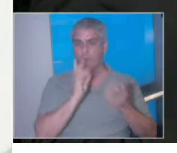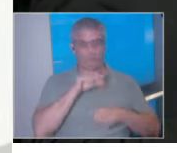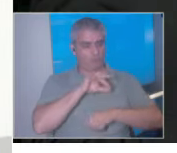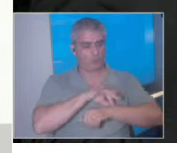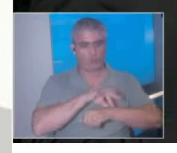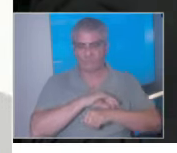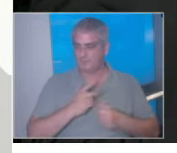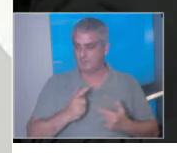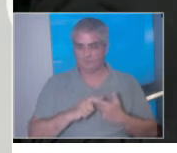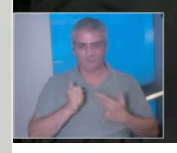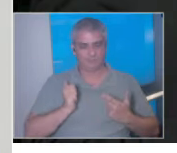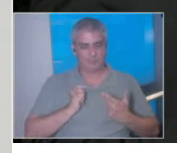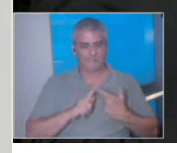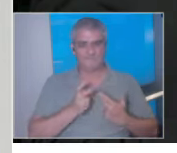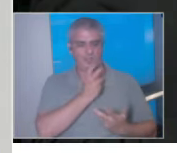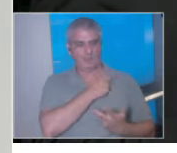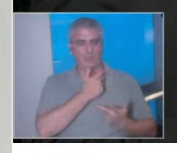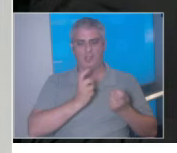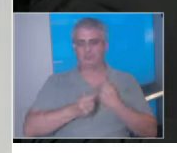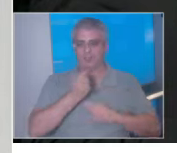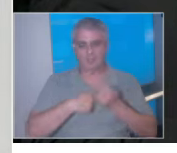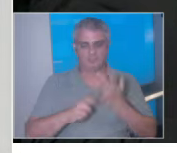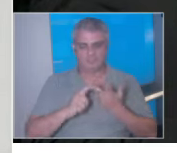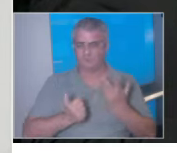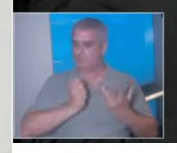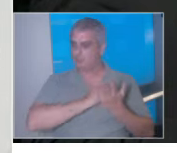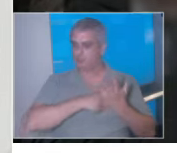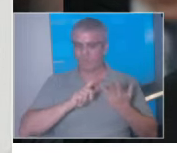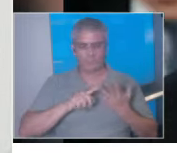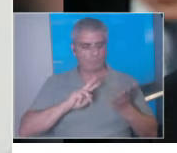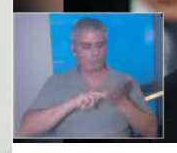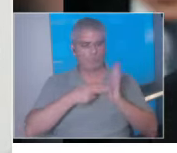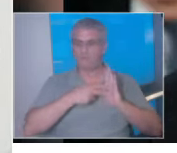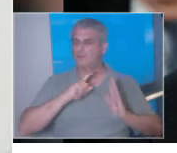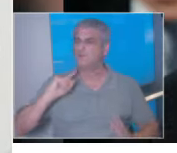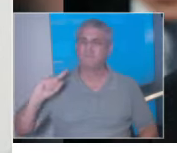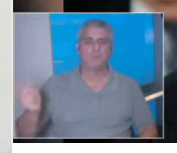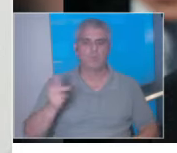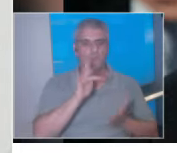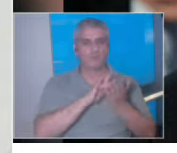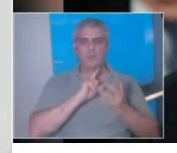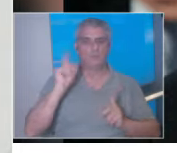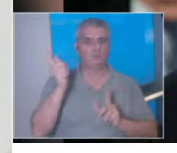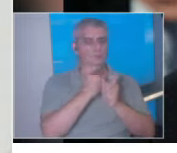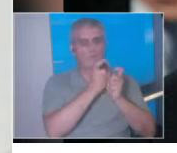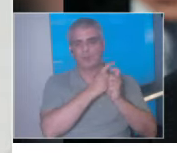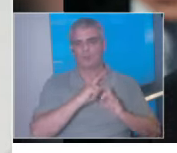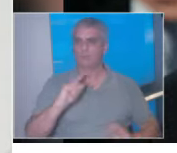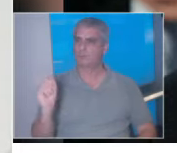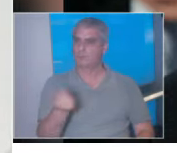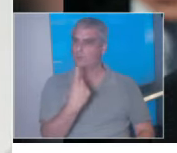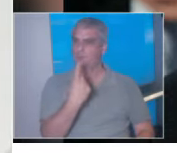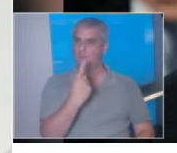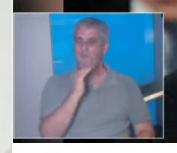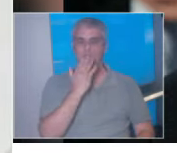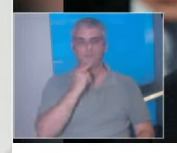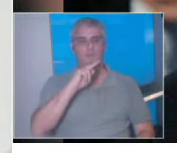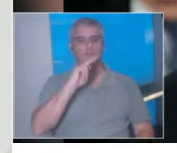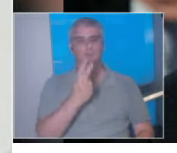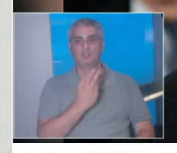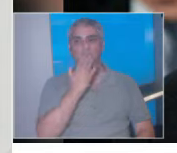אלופים בצבא, יש אנשי עסקים, יש ראשי ערים, יש פוליטיקאים, יש בכל מקום אנשים מכל העדות, מכל המגזרים. יש ישראל